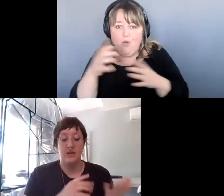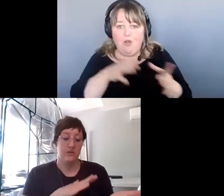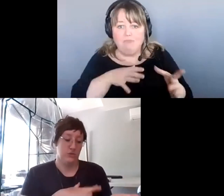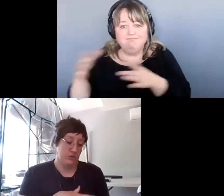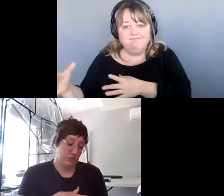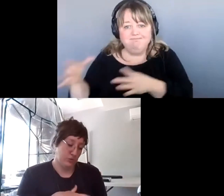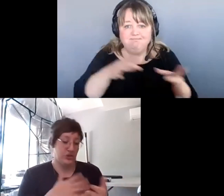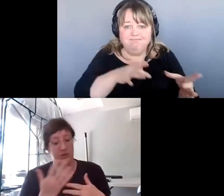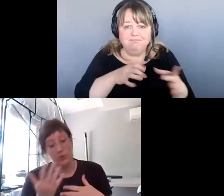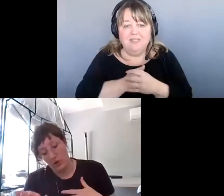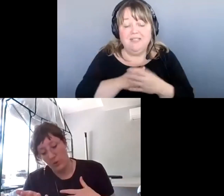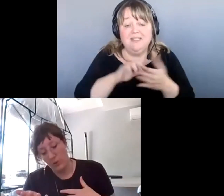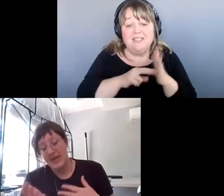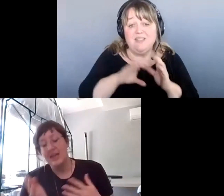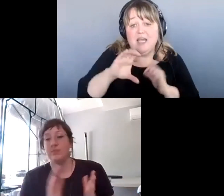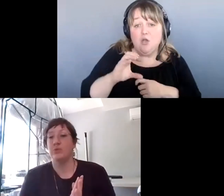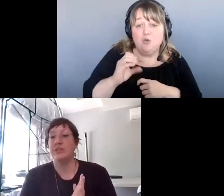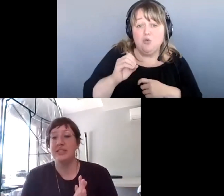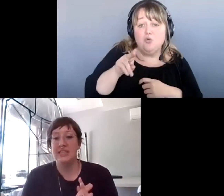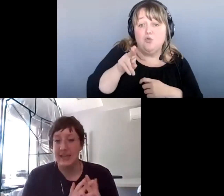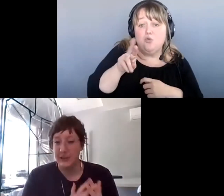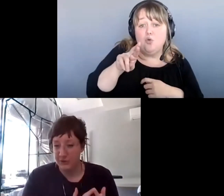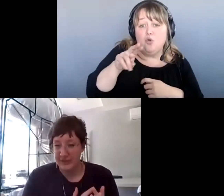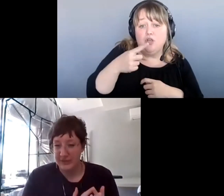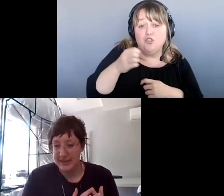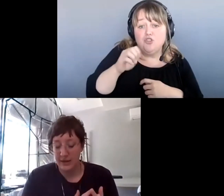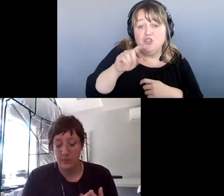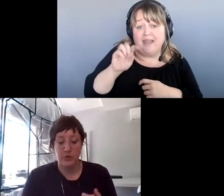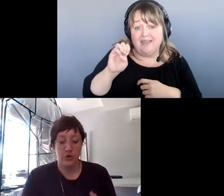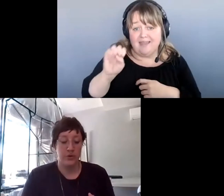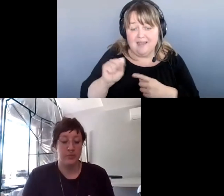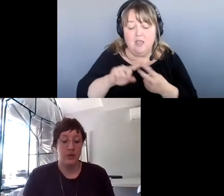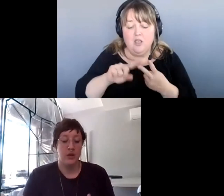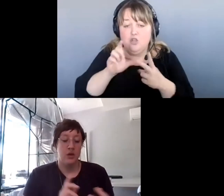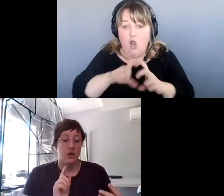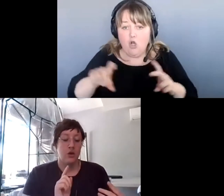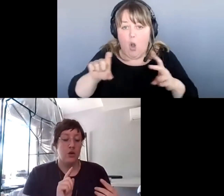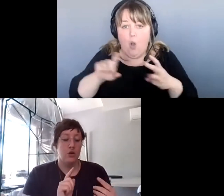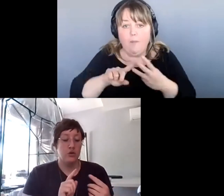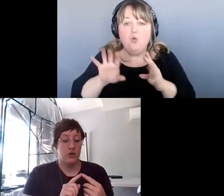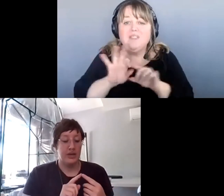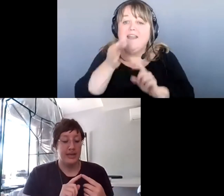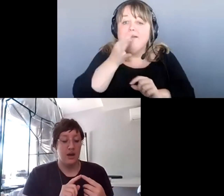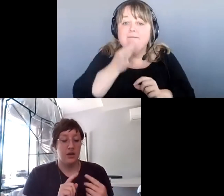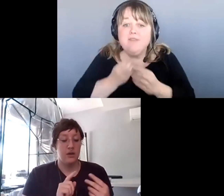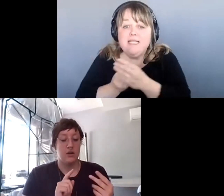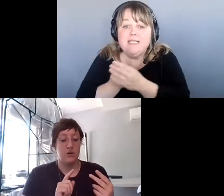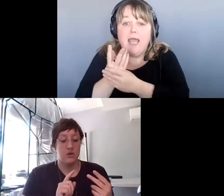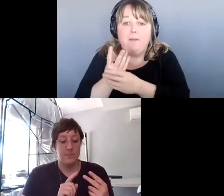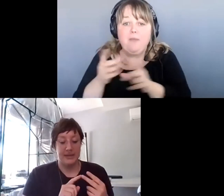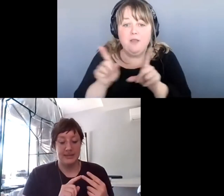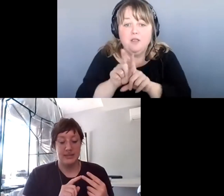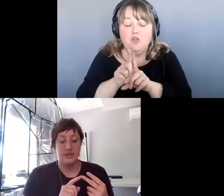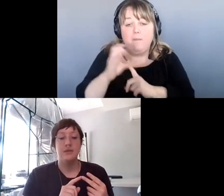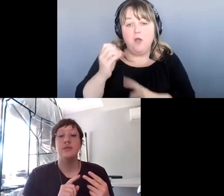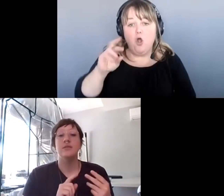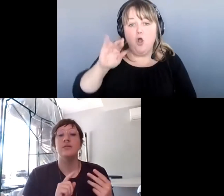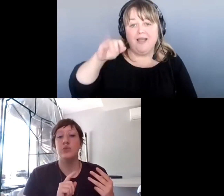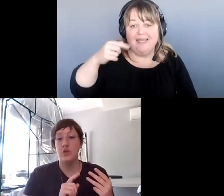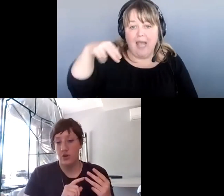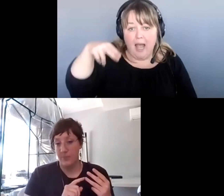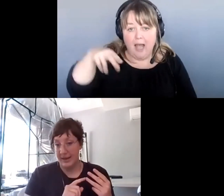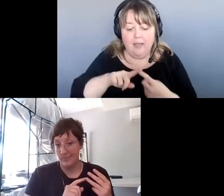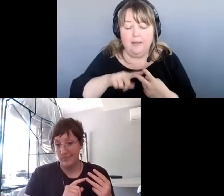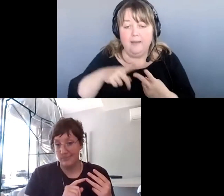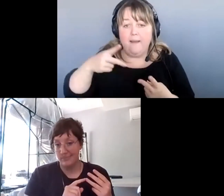acclimater courgettes, concombres, mais aussi quelques fines herbes comme l'origan, le persil,